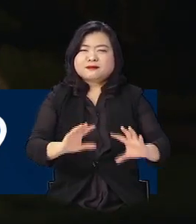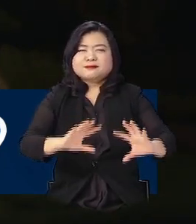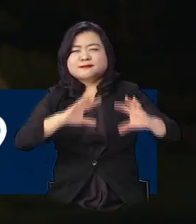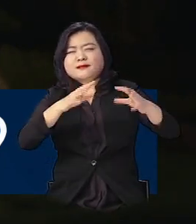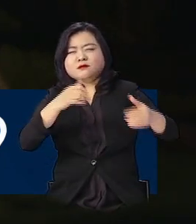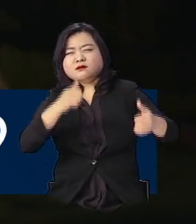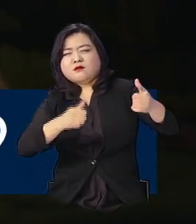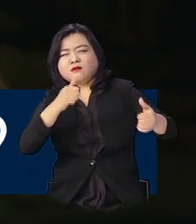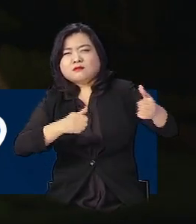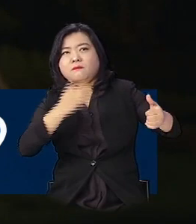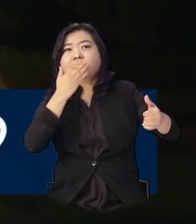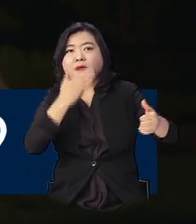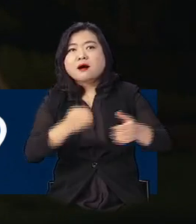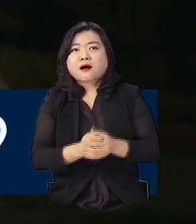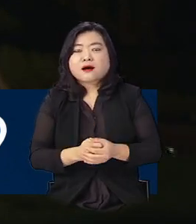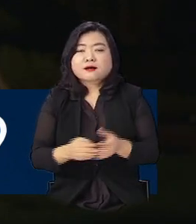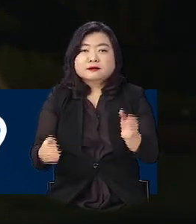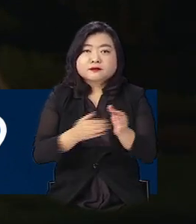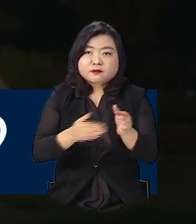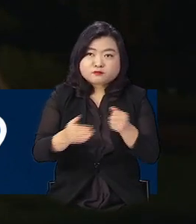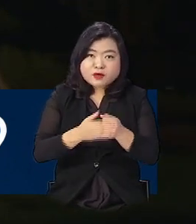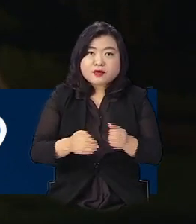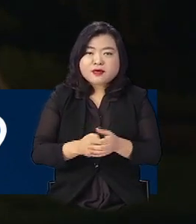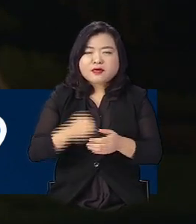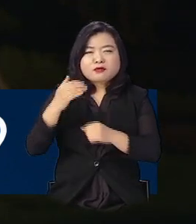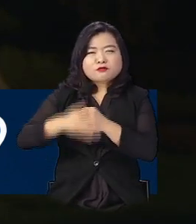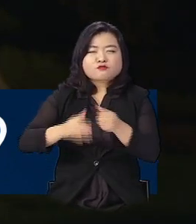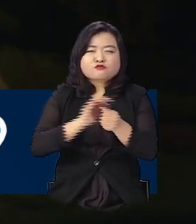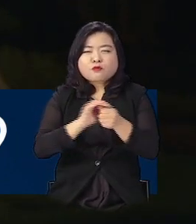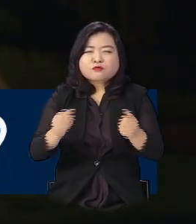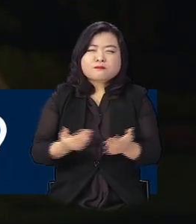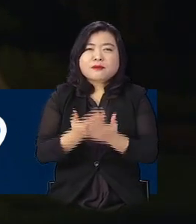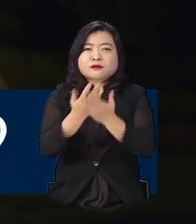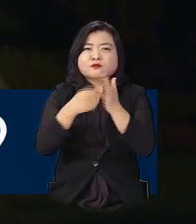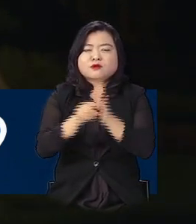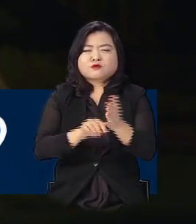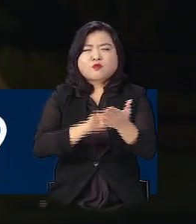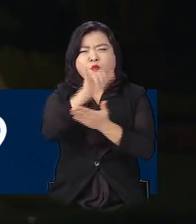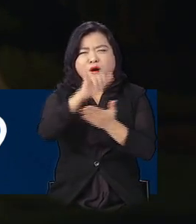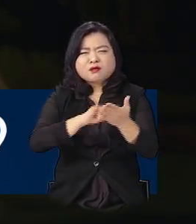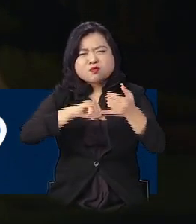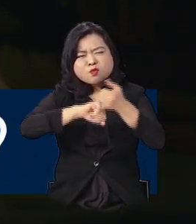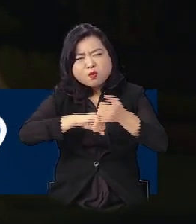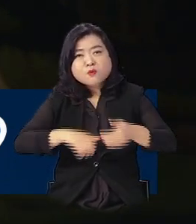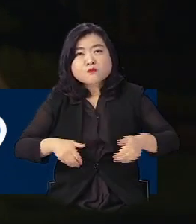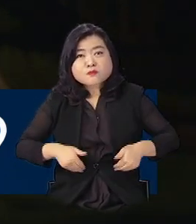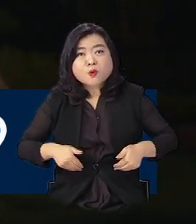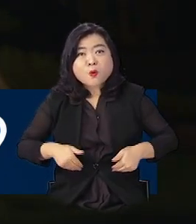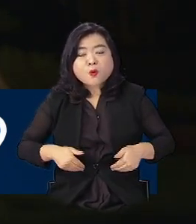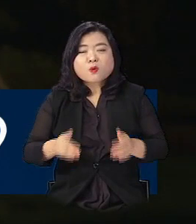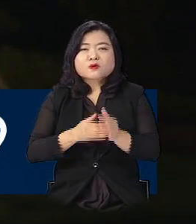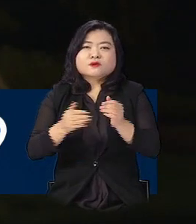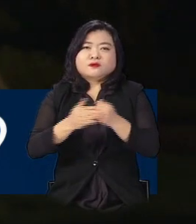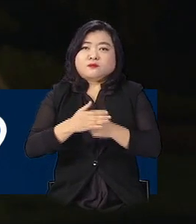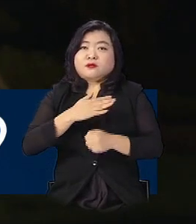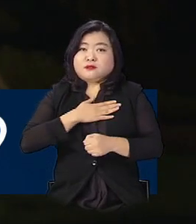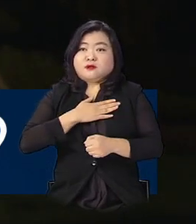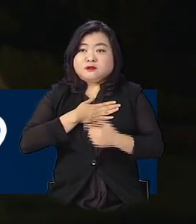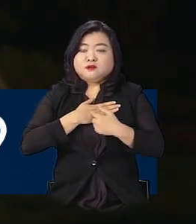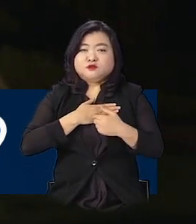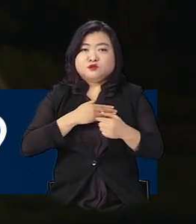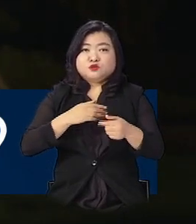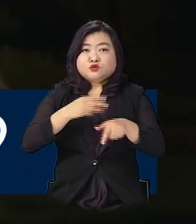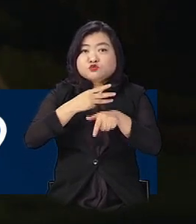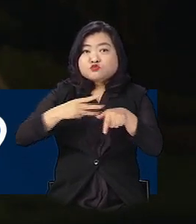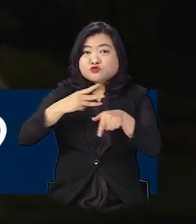세계와 경쟁을 할 수가 있습니다. 그래서 대구 경북 발전을 위해서는 공항이 절실히 필요합니다. 그래서 저는